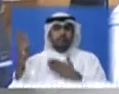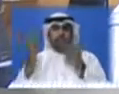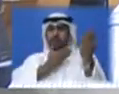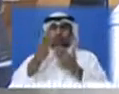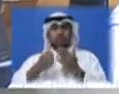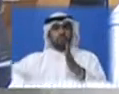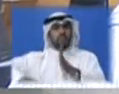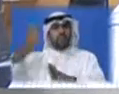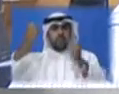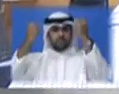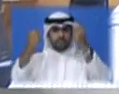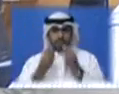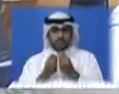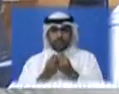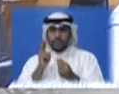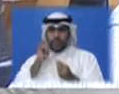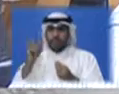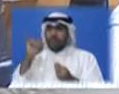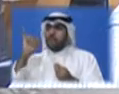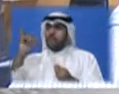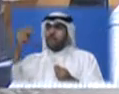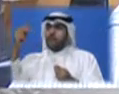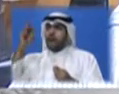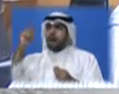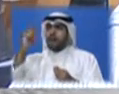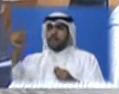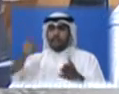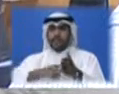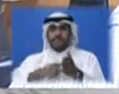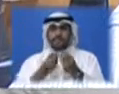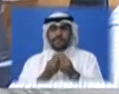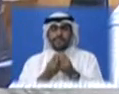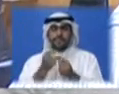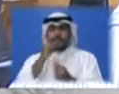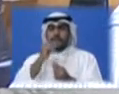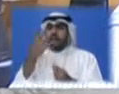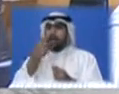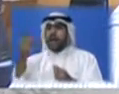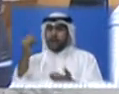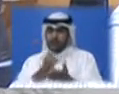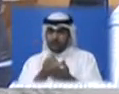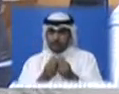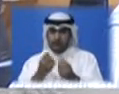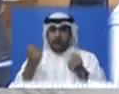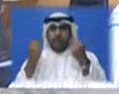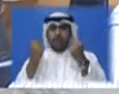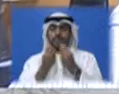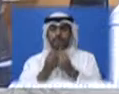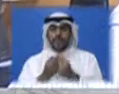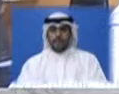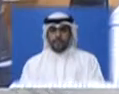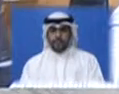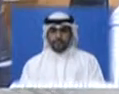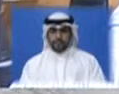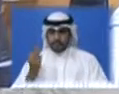يقوي قدرات المعهد، وبنفس الوقت راح تقوي قدرات الهيئة، لأن احنا يعني لنا خبرة طويلة